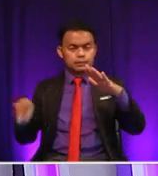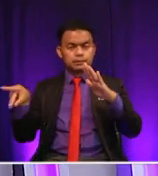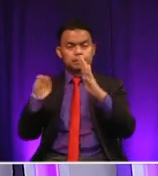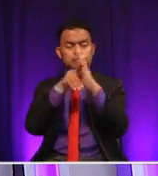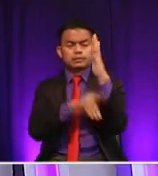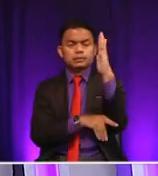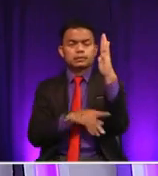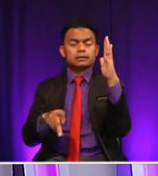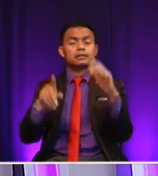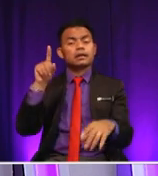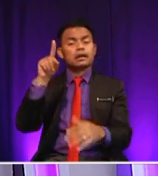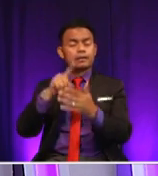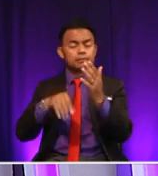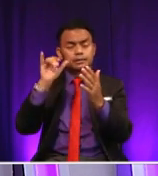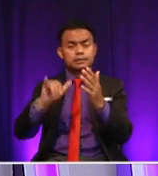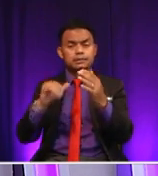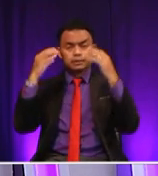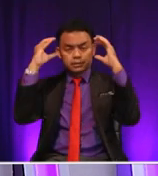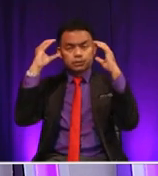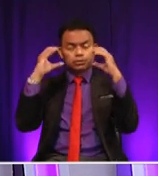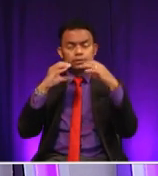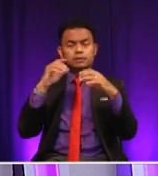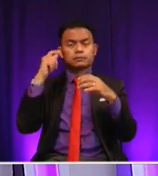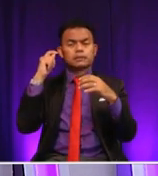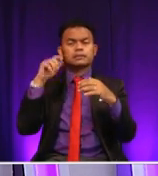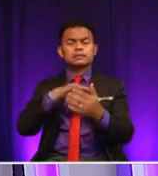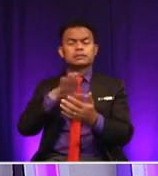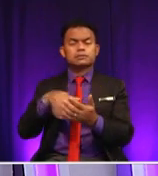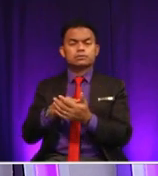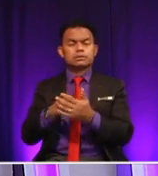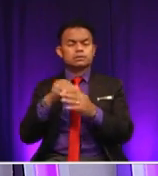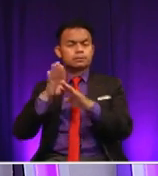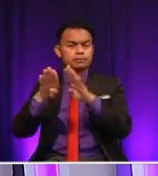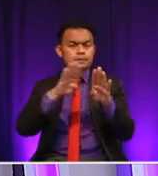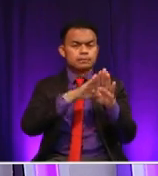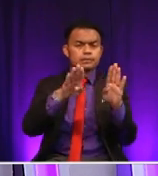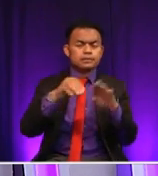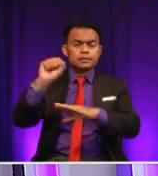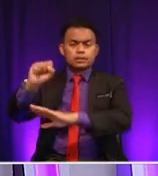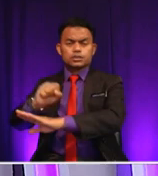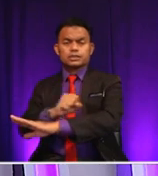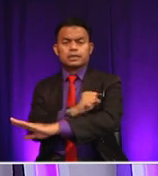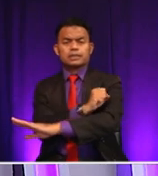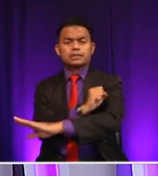puisi tradisional ini merupakan ada perbedaan juga